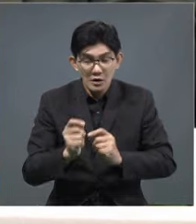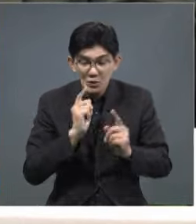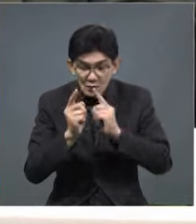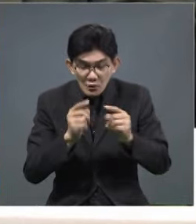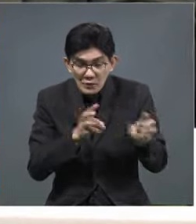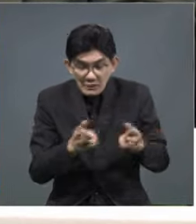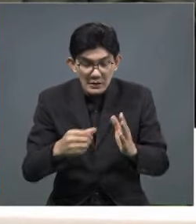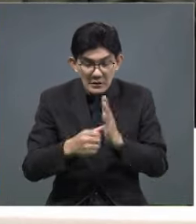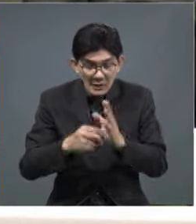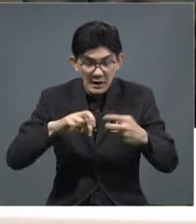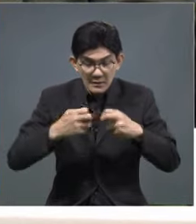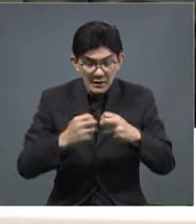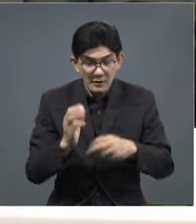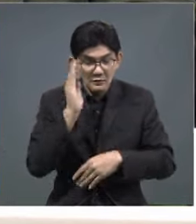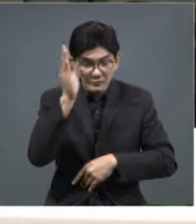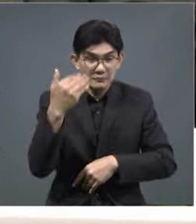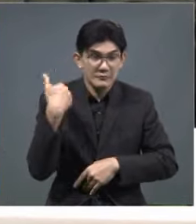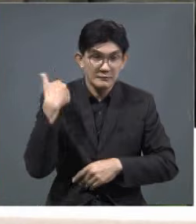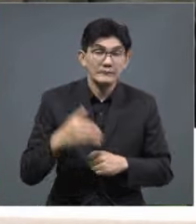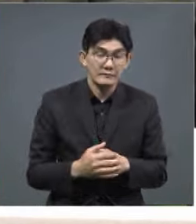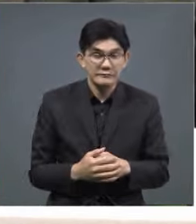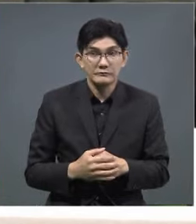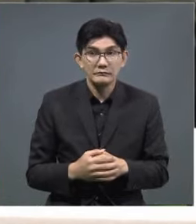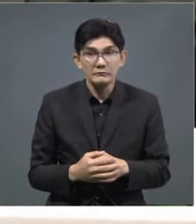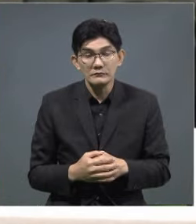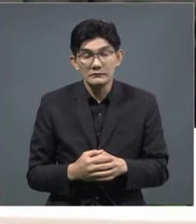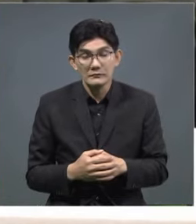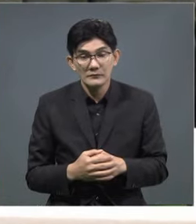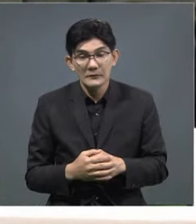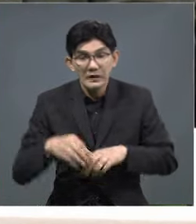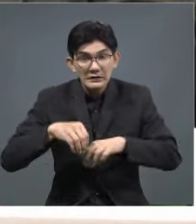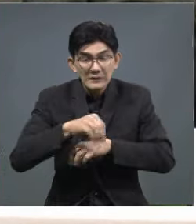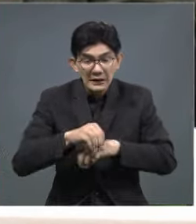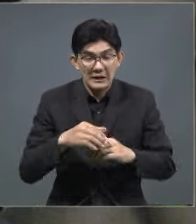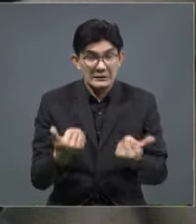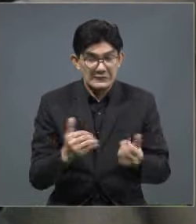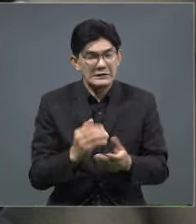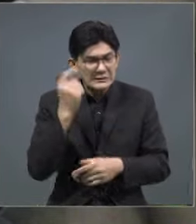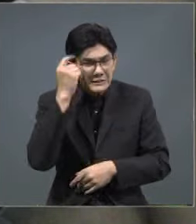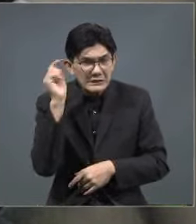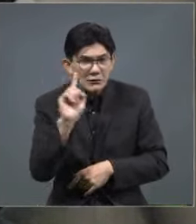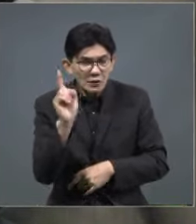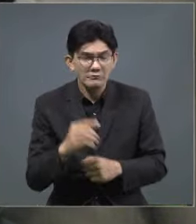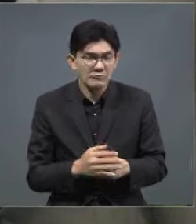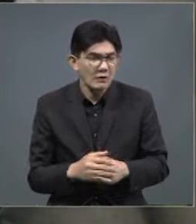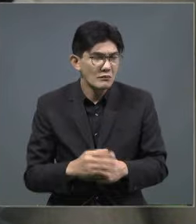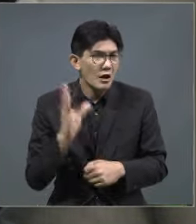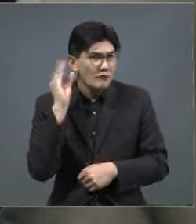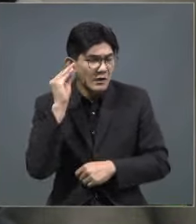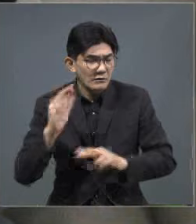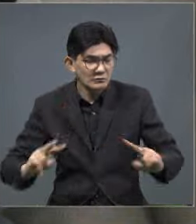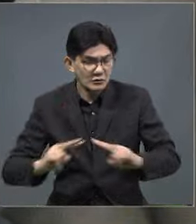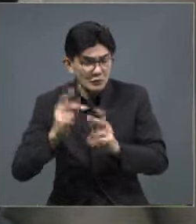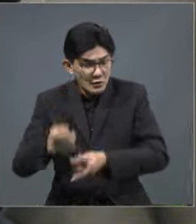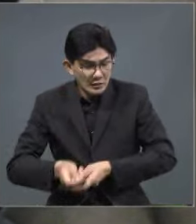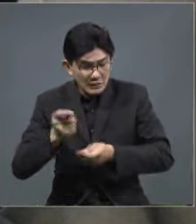กับเรื่องนี้ต่อไปนะครับทีนี้เป็นมุมมองของทางเครือข่ายสหกรณ์นะครับแต่ว่าถ้าเกิดว่าเราไปฟังซุ้มเสียงของกระทรวงเกษ